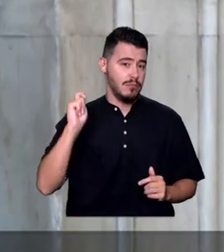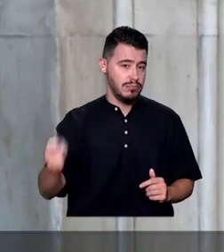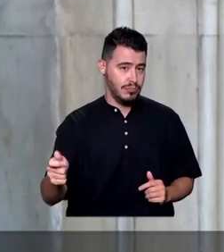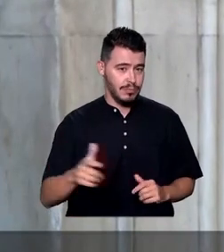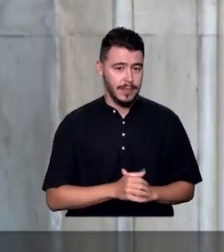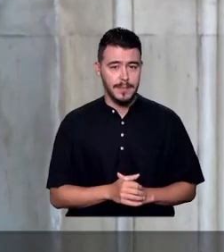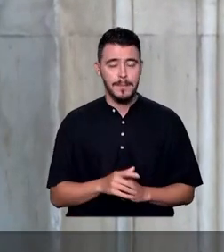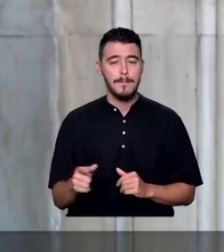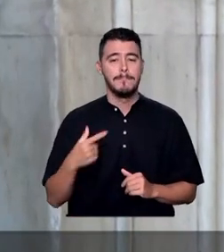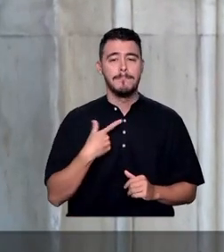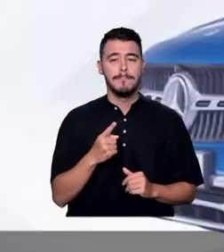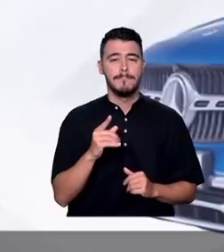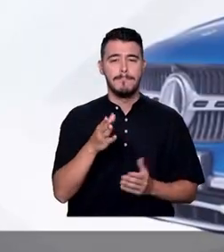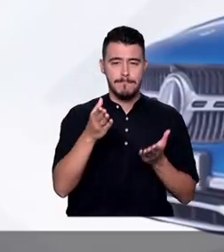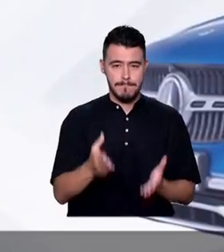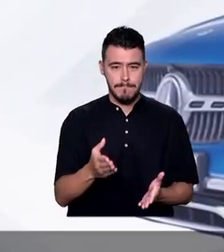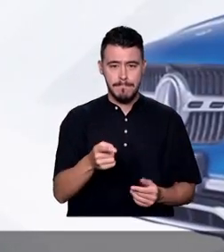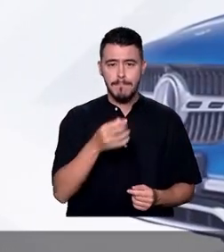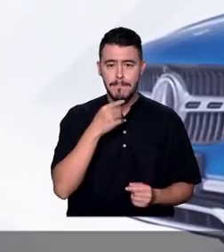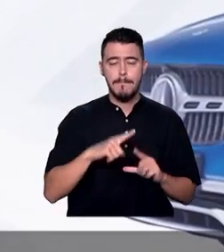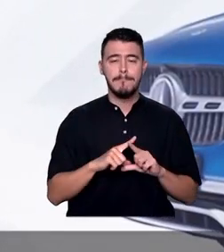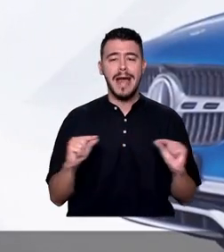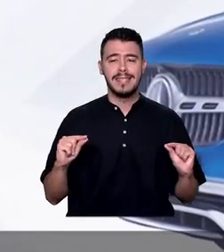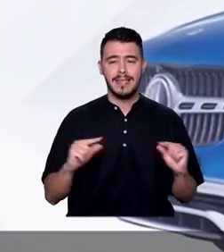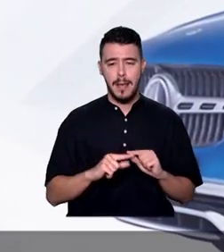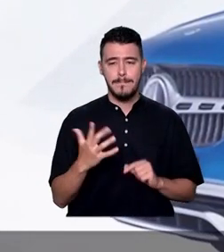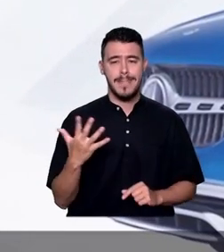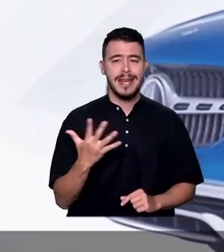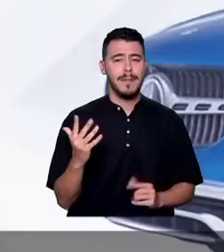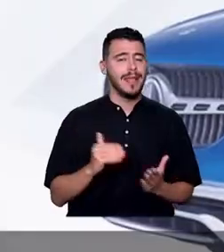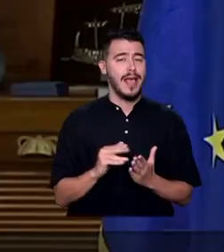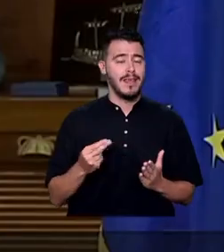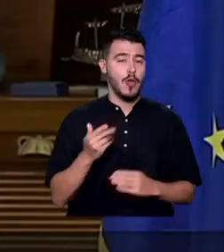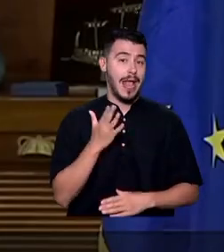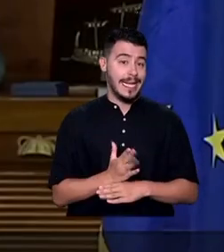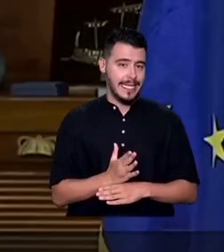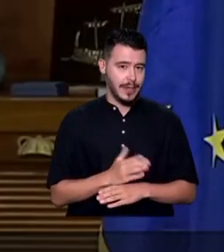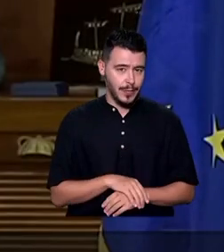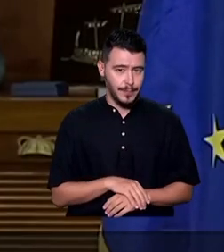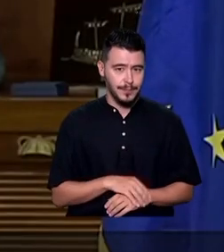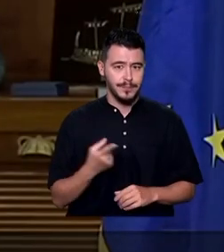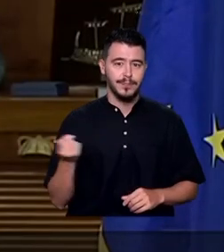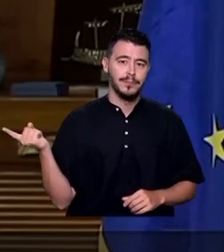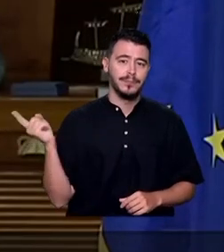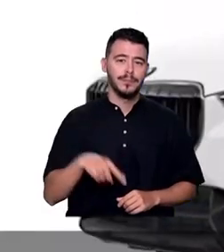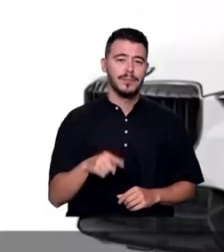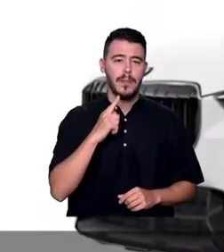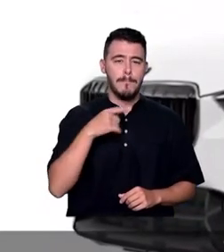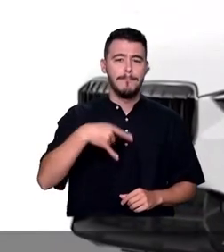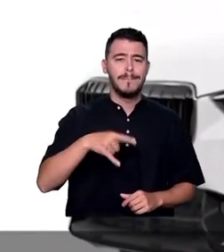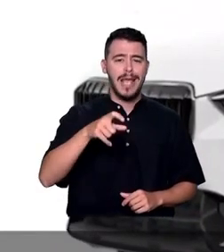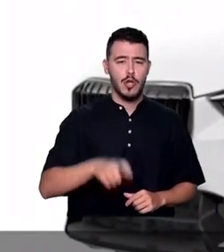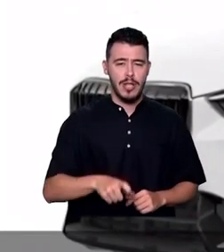ο Αντιπρόεδρος του Κοινοβουλίου Γιώργος Γιουργαντάς πήρε Mercedes GLA 250 των 55.000 ευρώ. Έτερος Αντιπρόεδρος του Κοινοβουλίου Γιάννης Πλακιωτάκης,